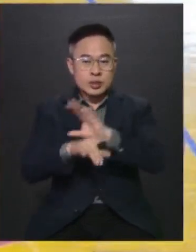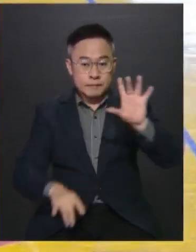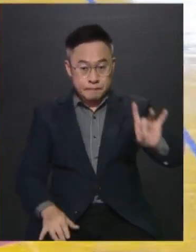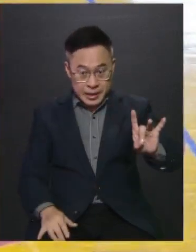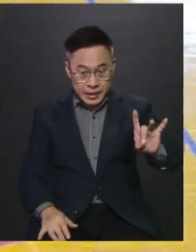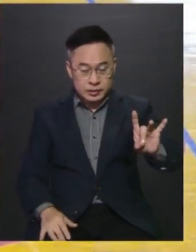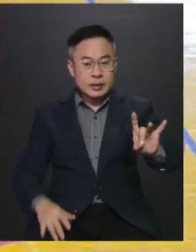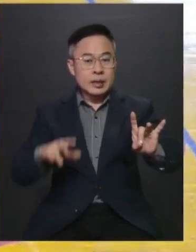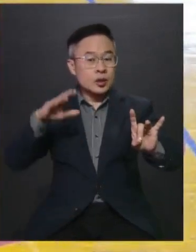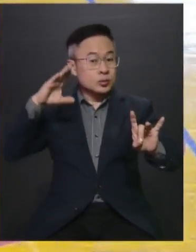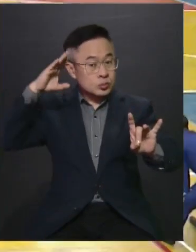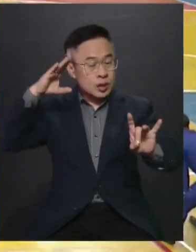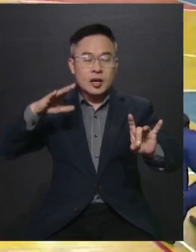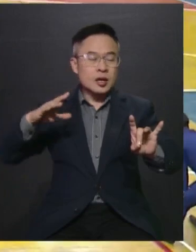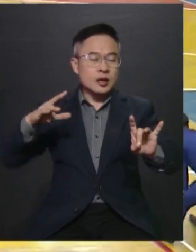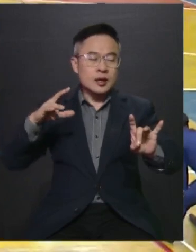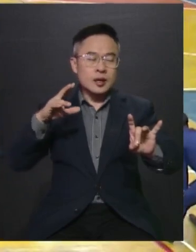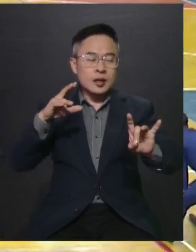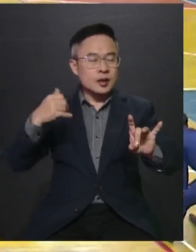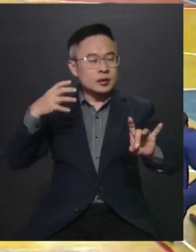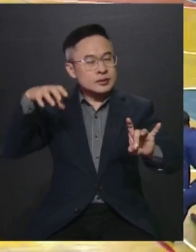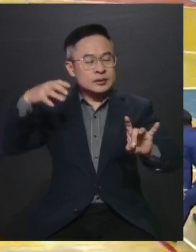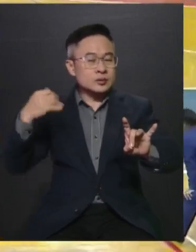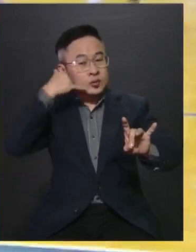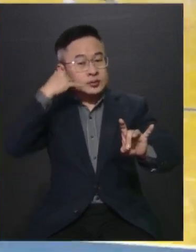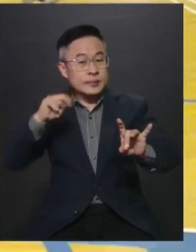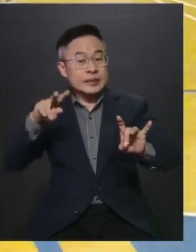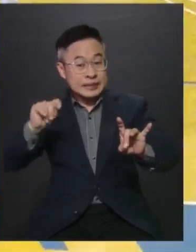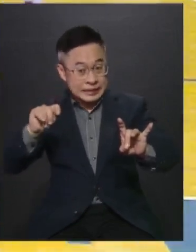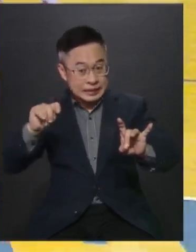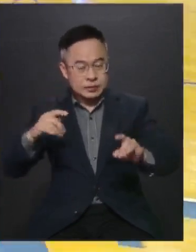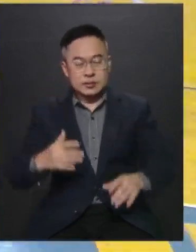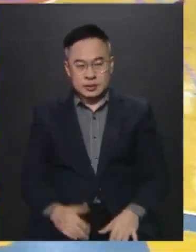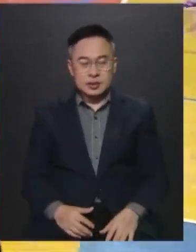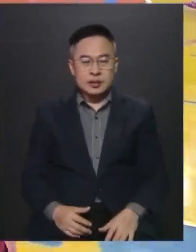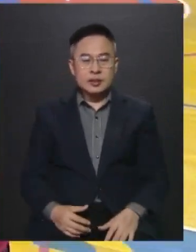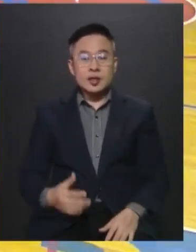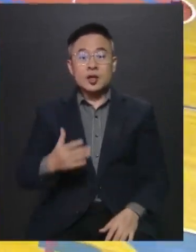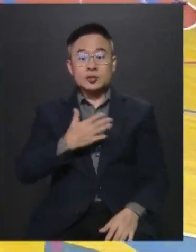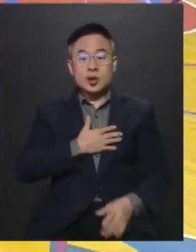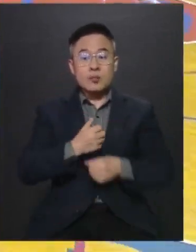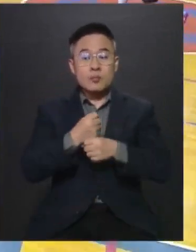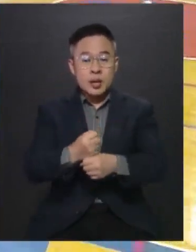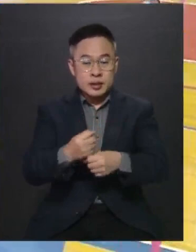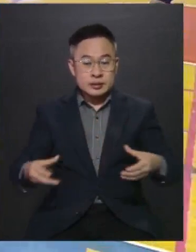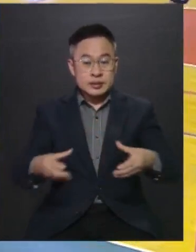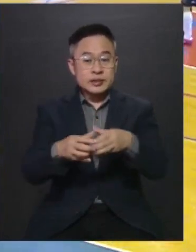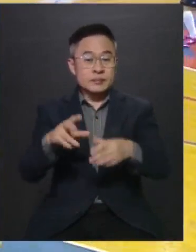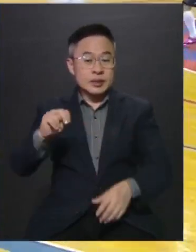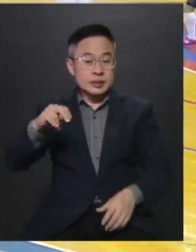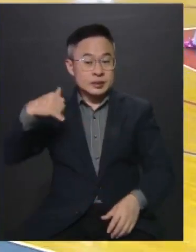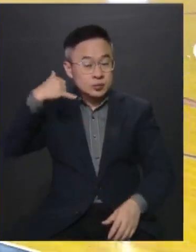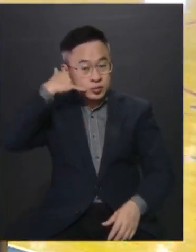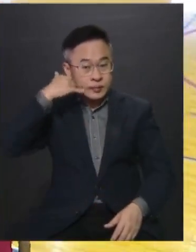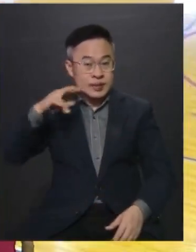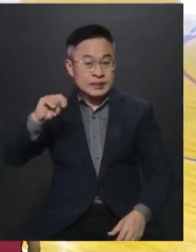ศึกฟุตซอลไทยลีกครับเกมนัดรองสุดท้ายครับที่สนามกีฬาในร่ม NT แจ้งวัฒนะนะครับเจ้าบ้าน NT ฟุตซอลคลับชุดสีเหลืองครับเปิดบ้านรับการเยือนของบูเวฟชล